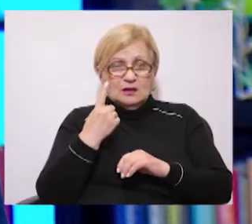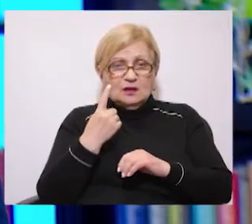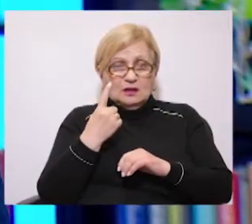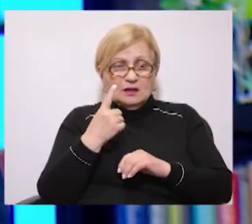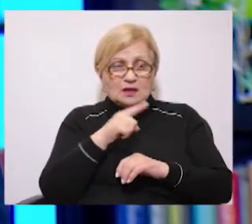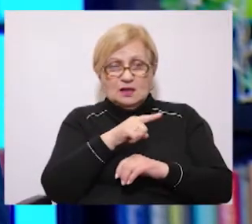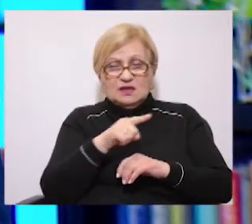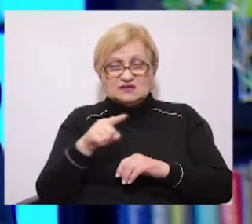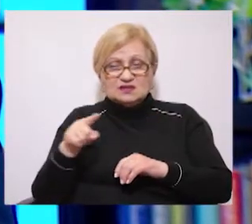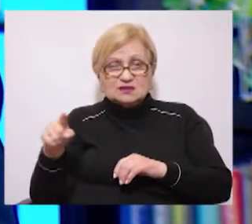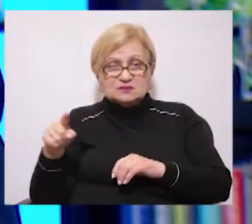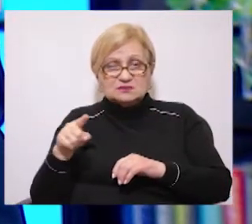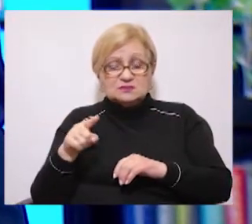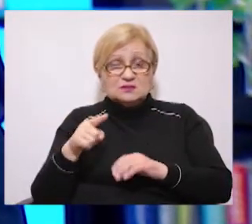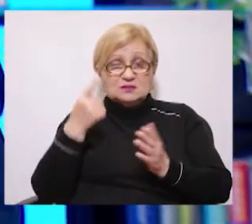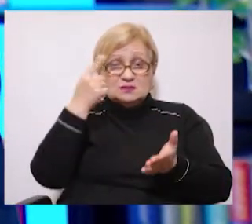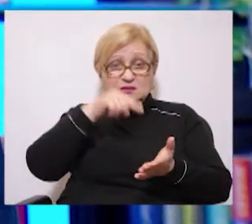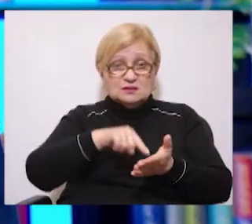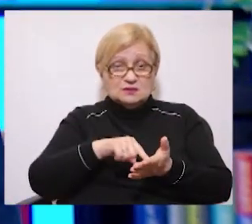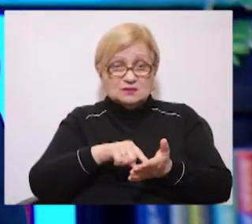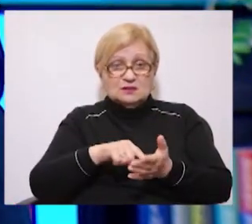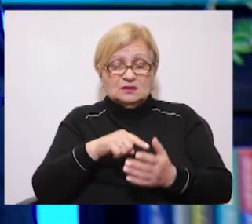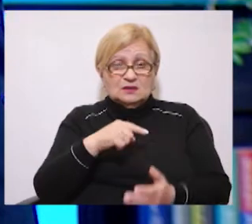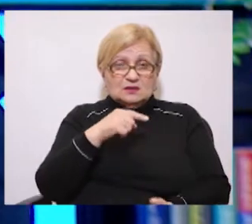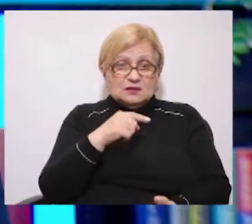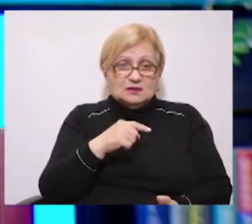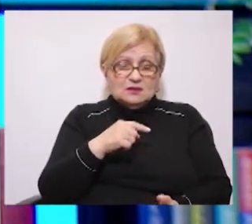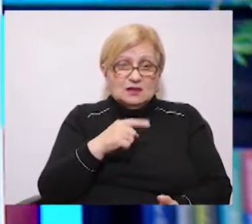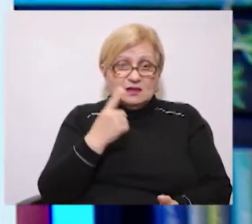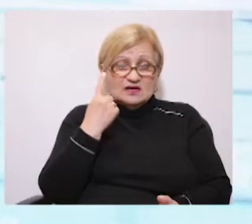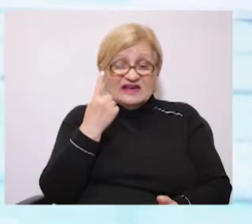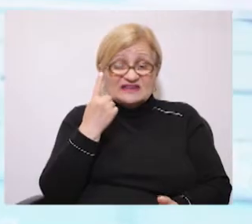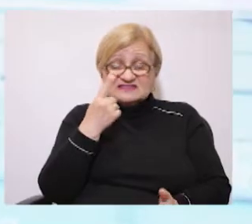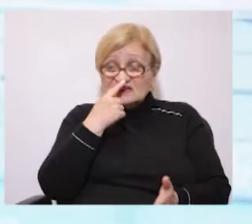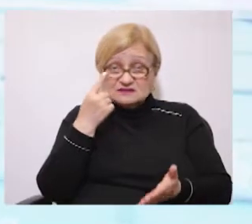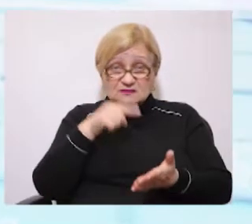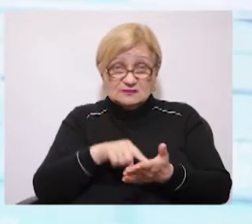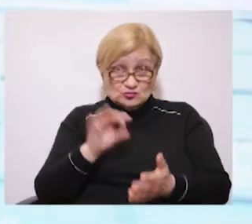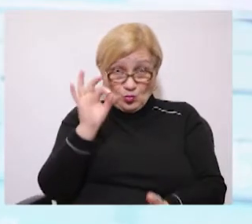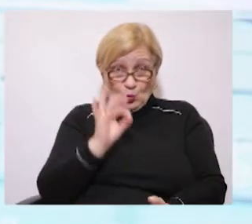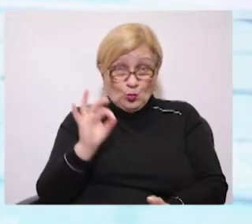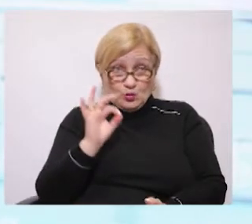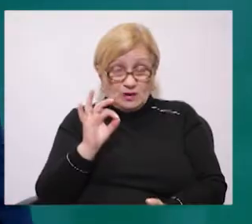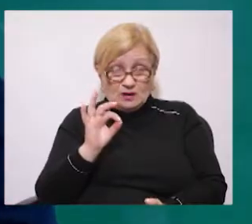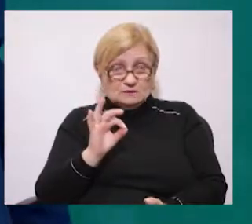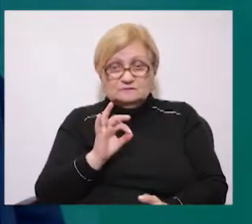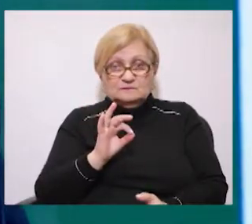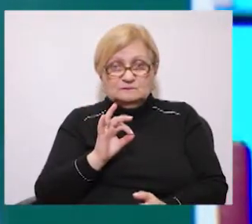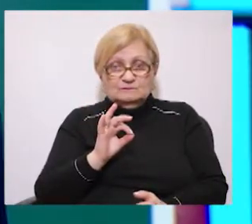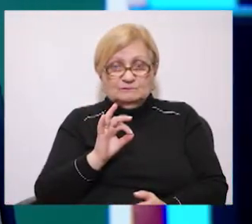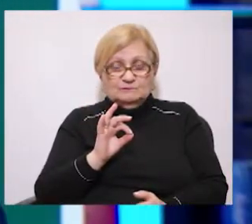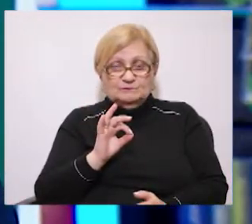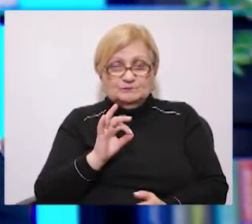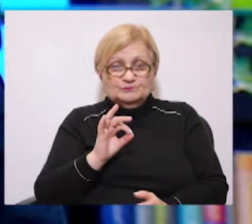ერთ-ერთი თანამამრავლი მაინც არის ნული. ესე იგი შეიძლება იყოს 2, 3, 4, ერთ-ერთი მაინც. ჩვენ